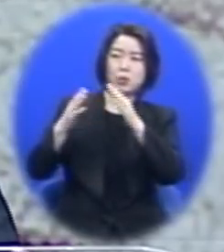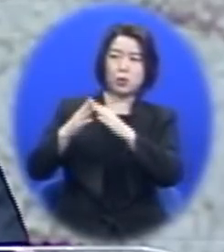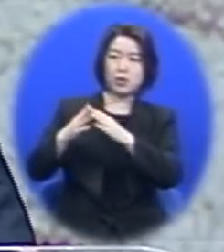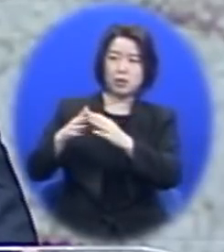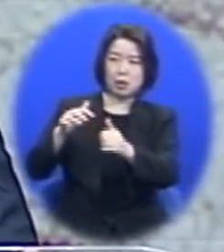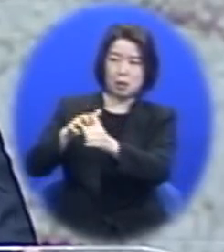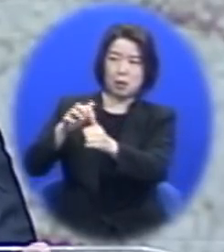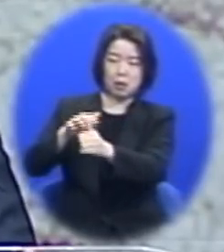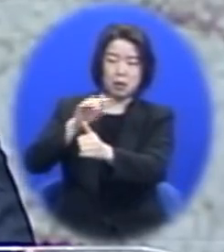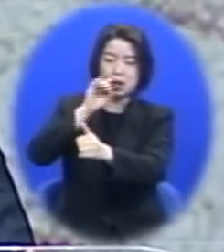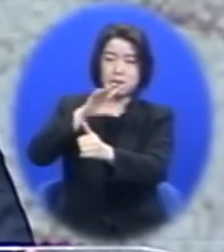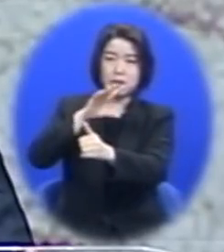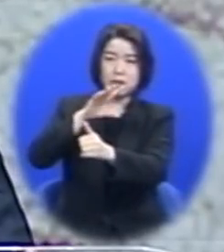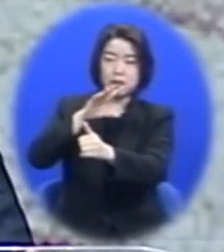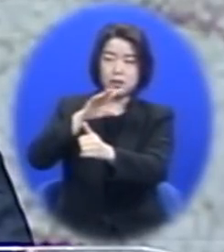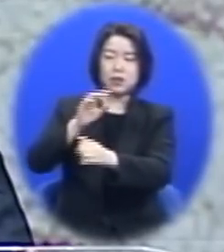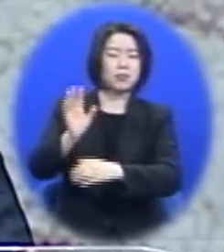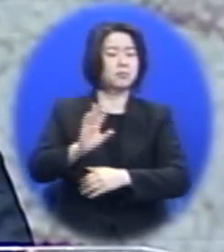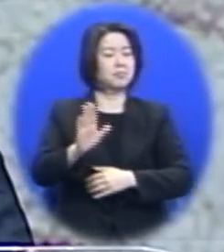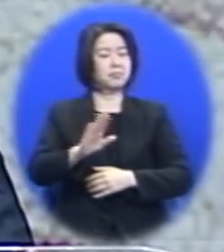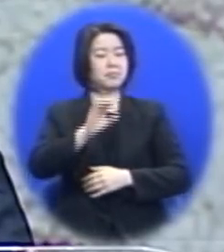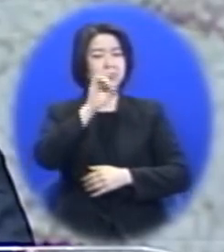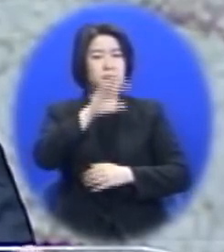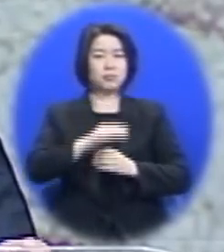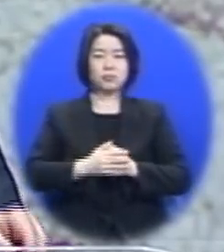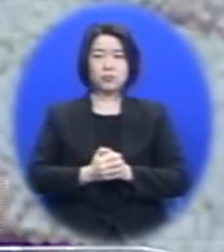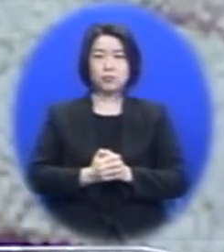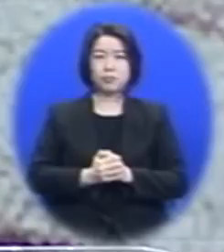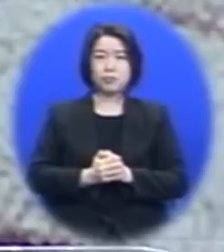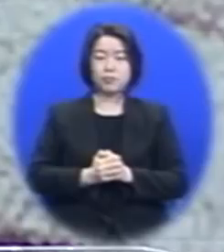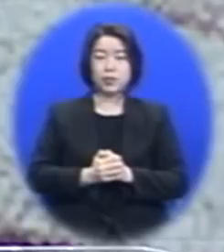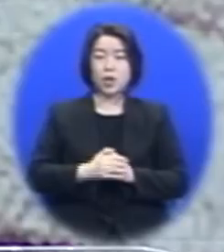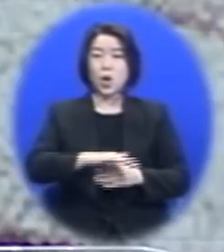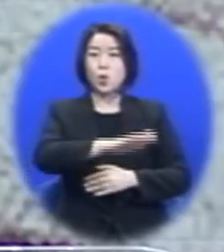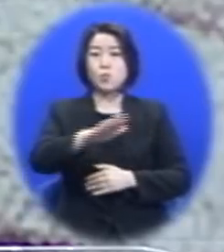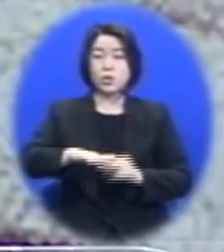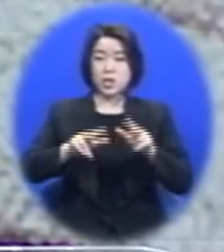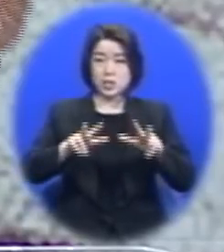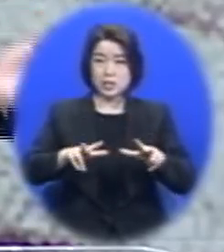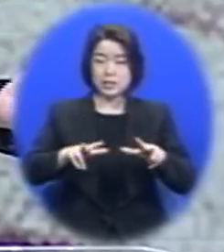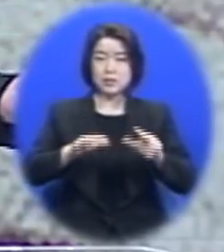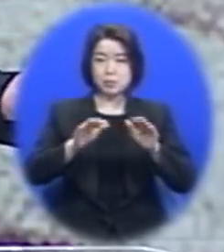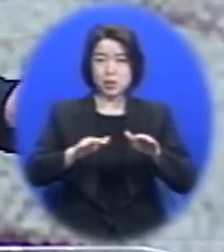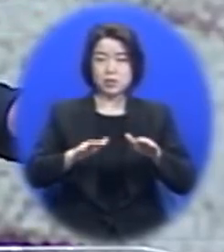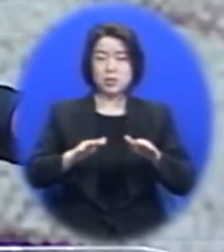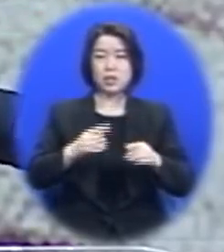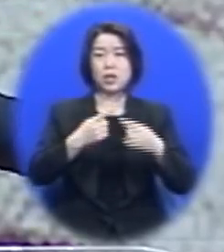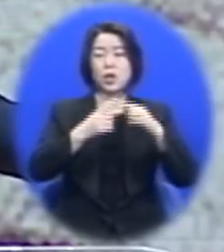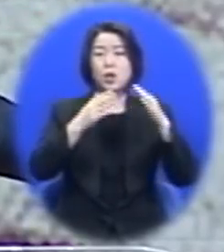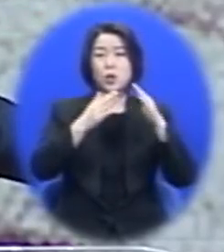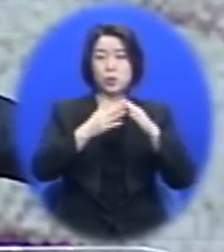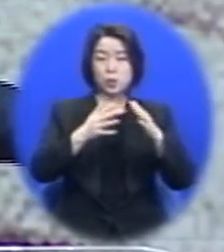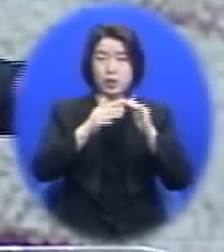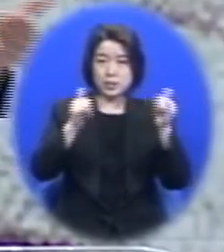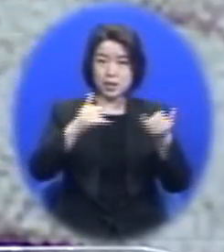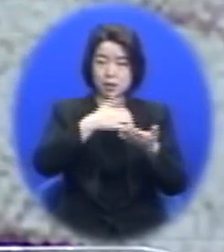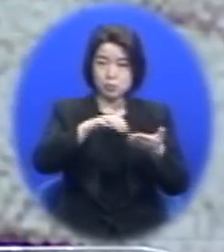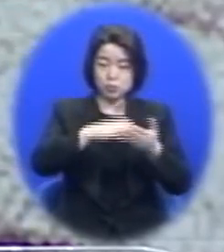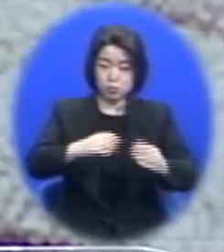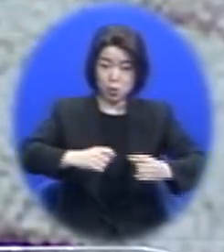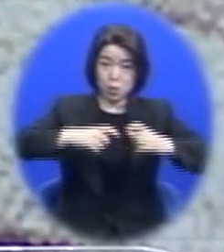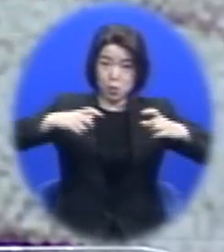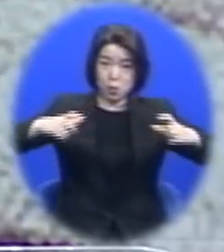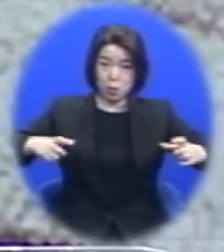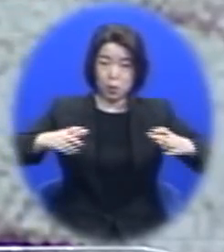안 되는구나 천만의 말씀입니다 우리가 지금 현재의 이 교인 교세라 든지 우리교회